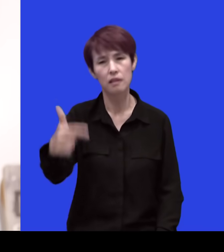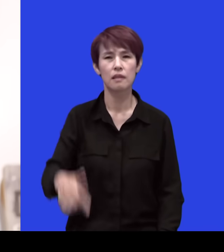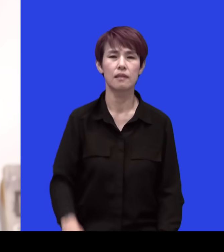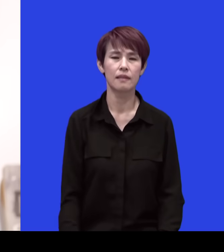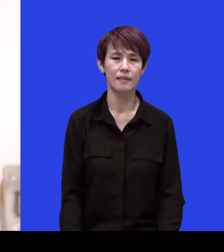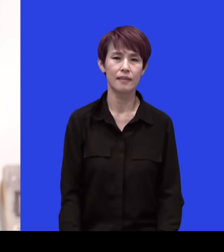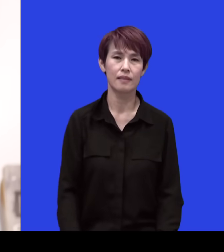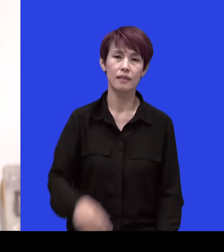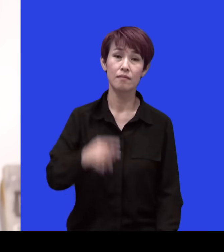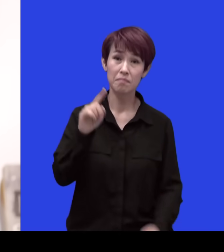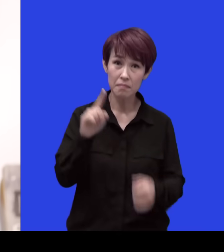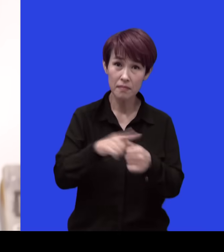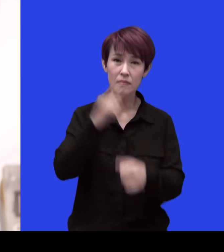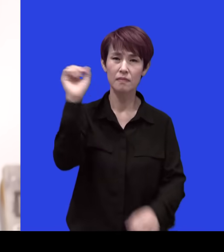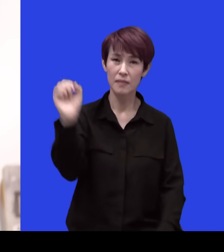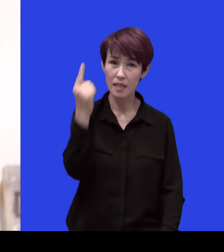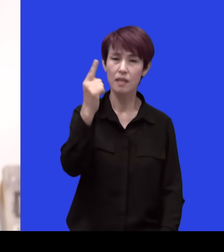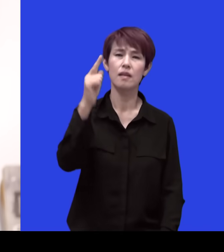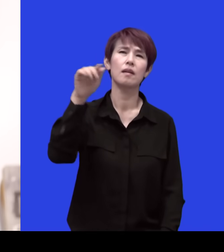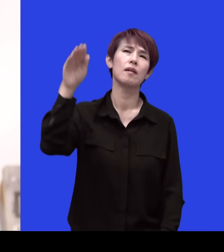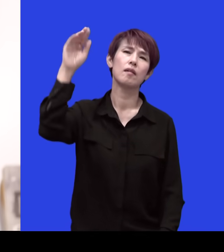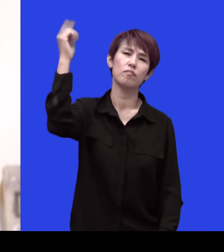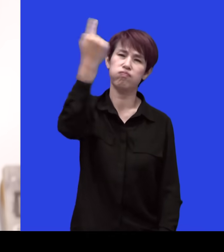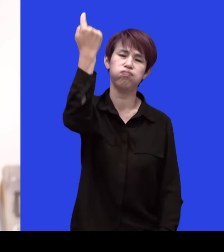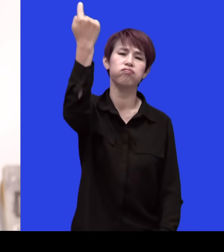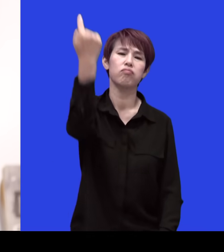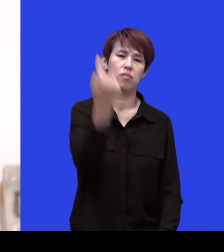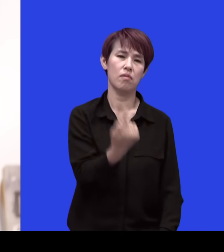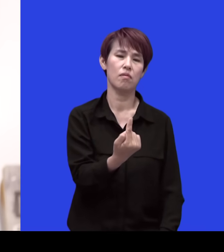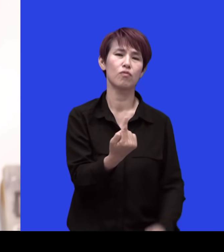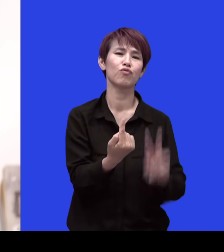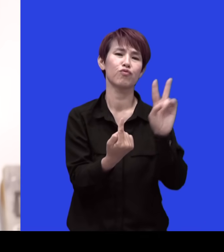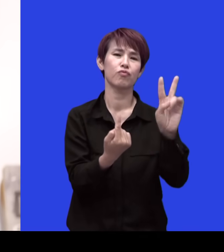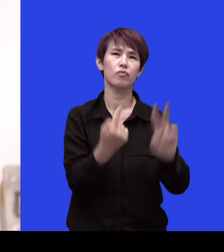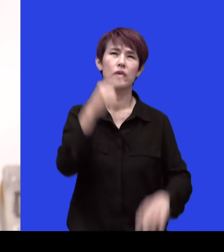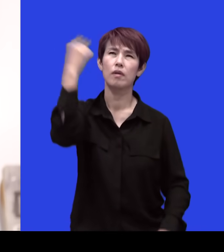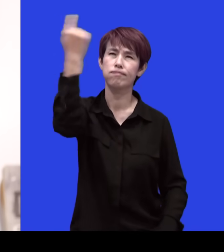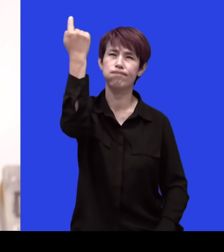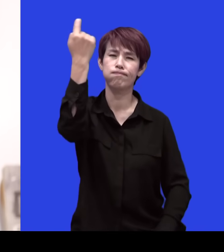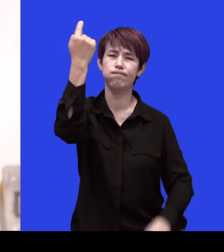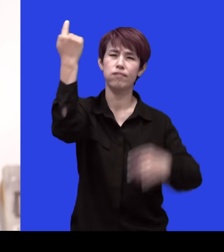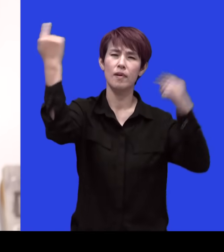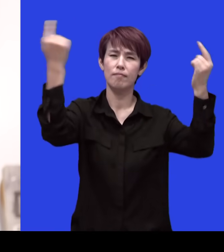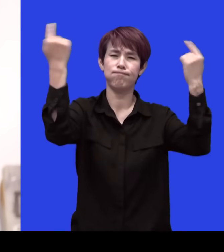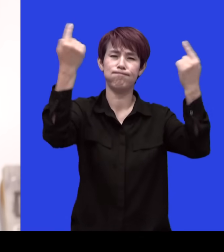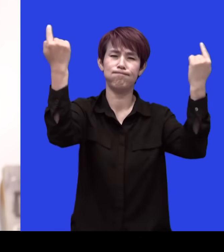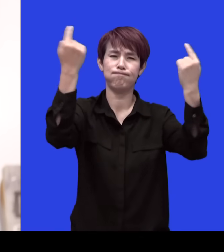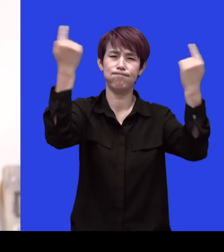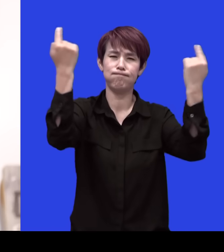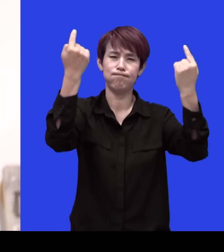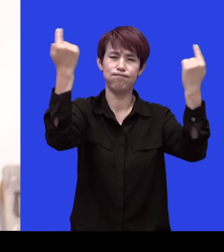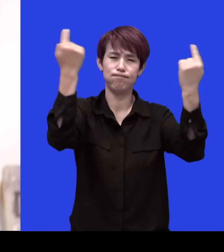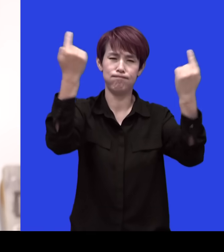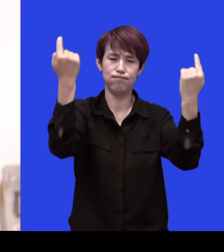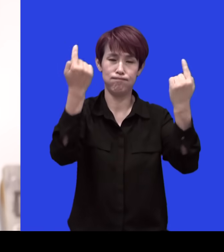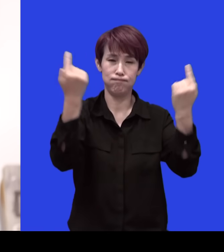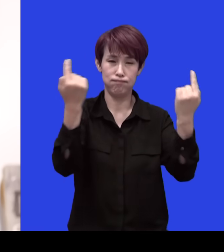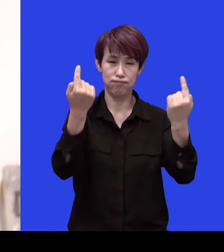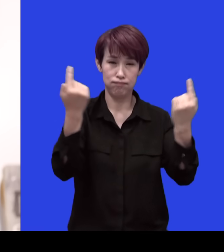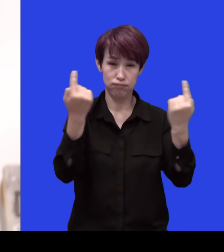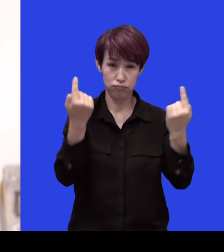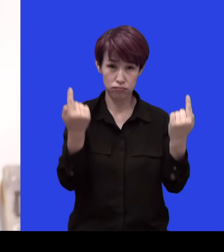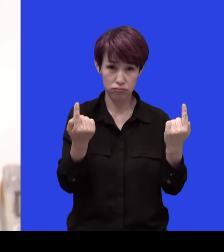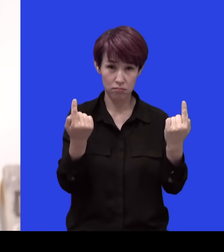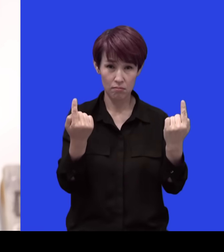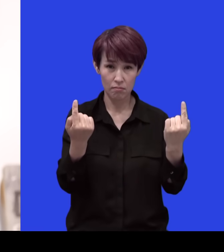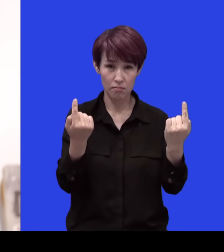이제 헬기가 2대가 왔는데, 예. 2대가 왔으니까 소리가 더 크겠죠. 예. 근데 이제